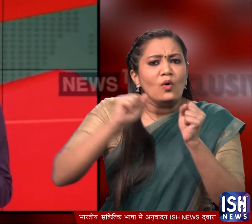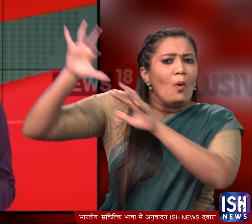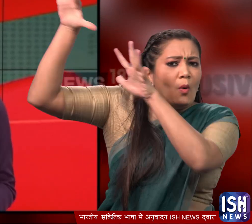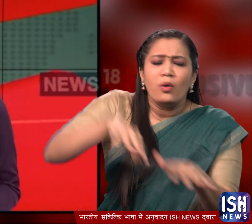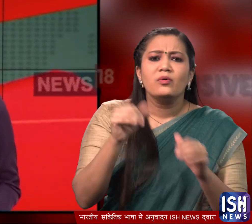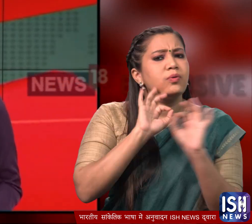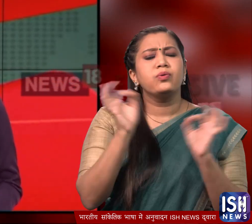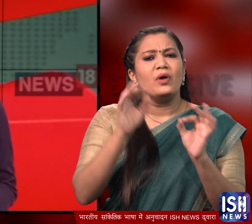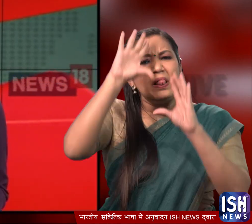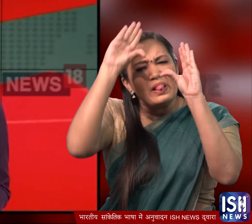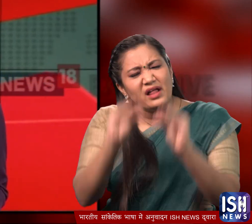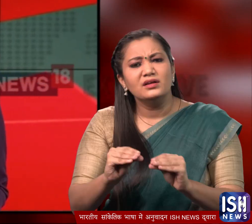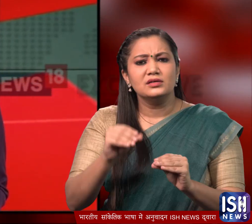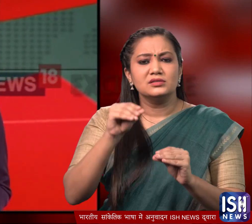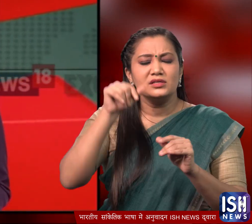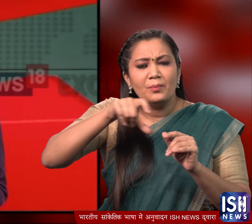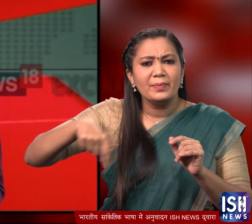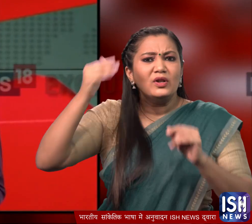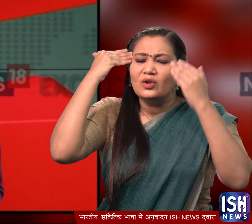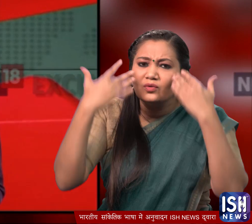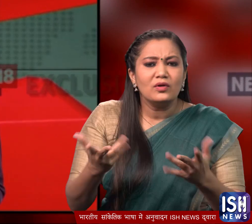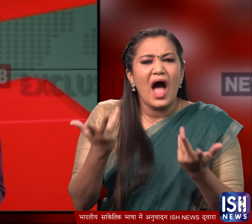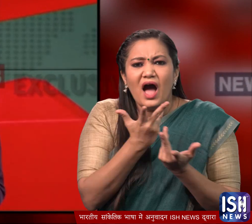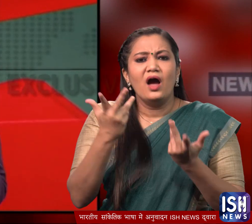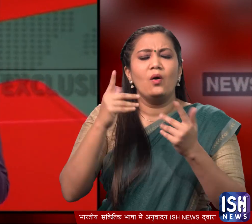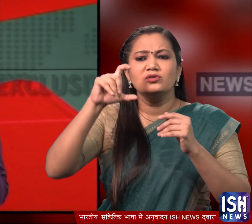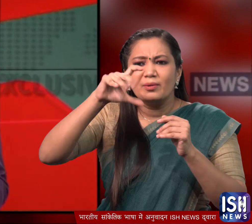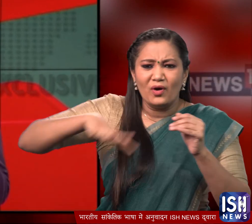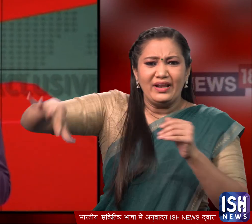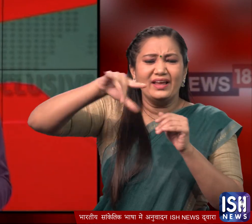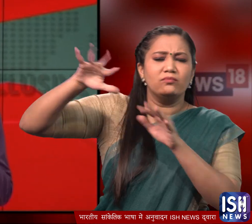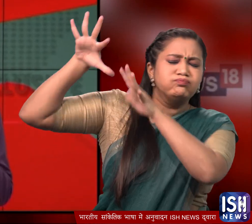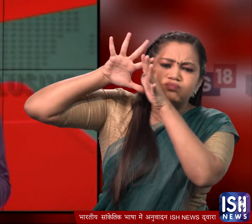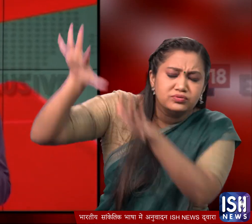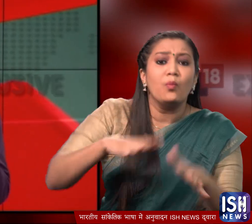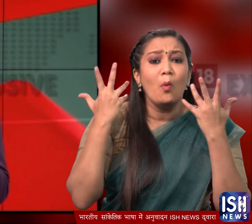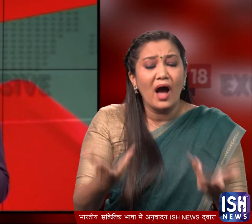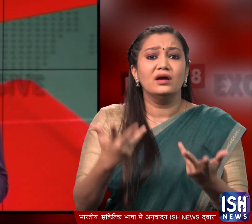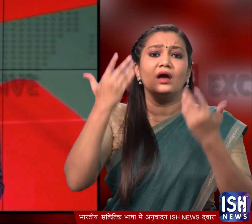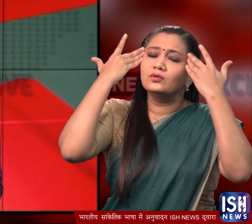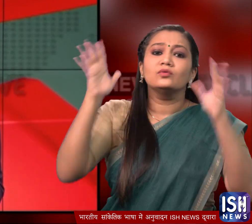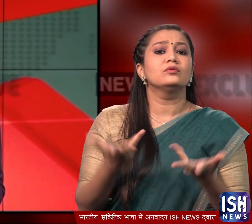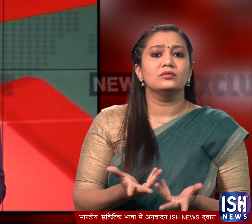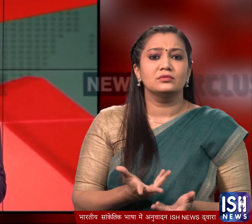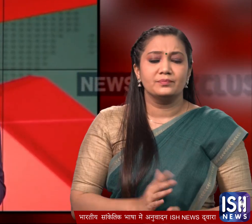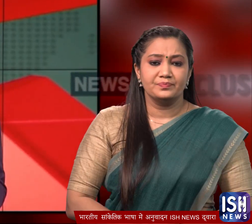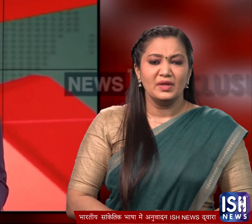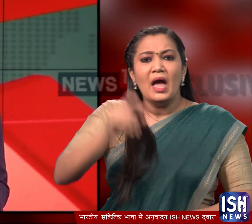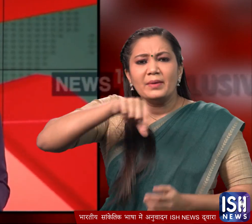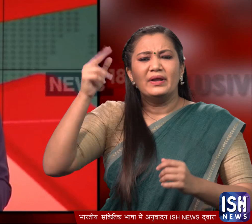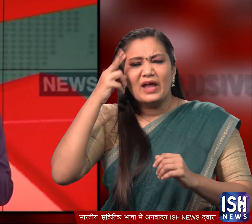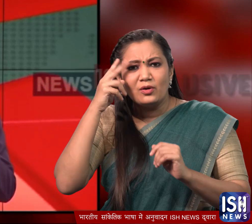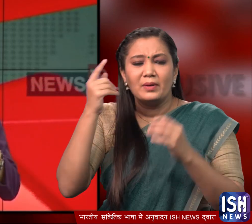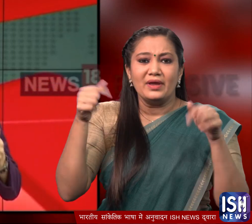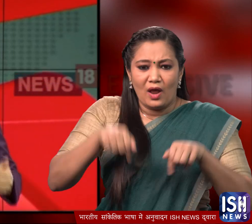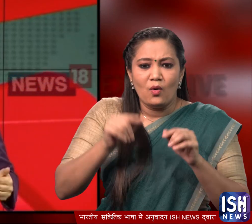में ग्लेशियर टूटने की घटनाएं बहुत कम होती हैं। अब तक ये भी साफ नहीं हुआ है कि चमोली में कुदरत के कहर की वजह क्या है। आशंका जताई जा